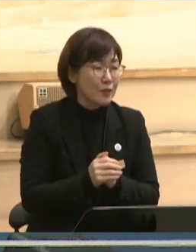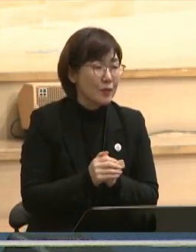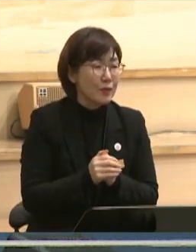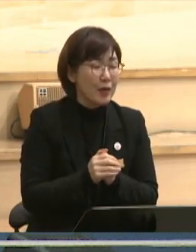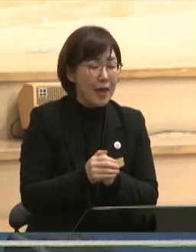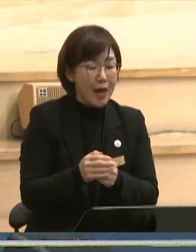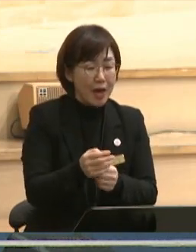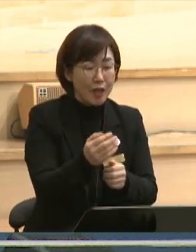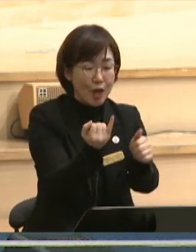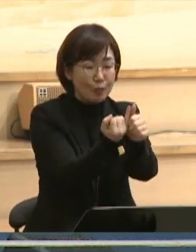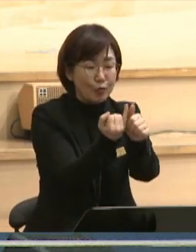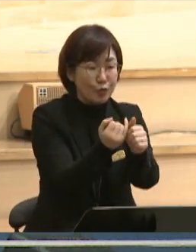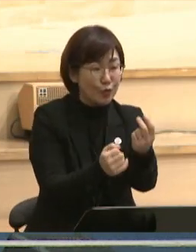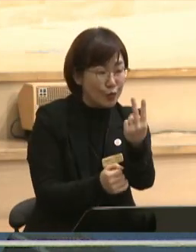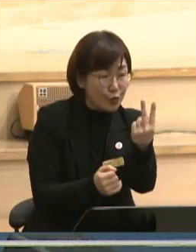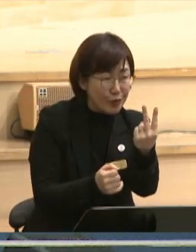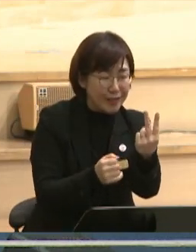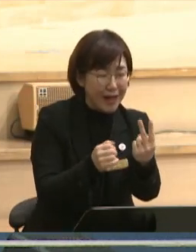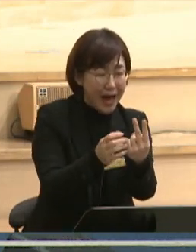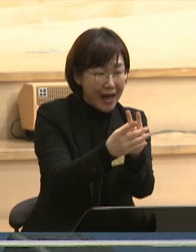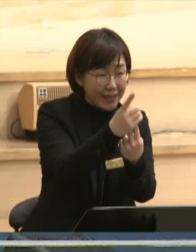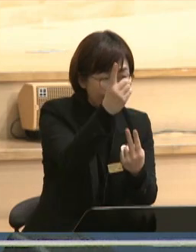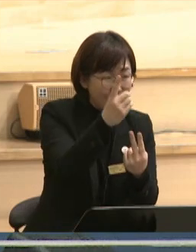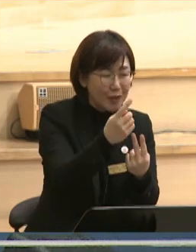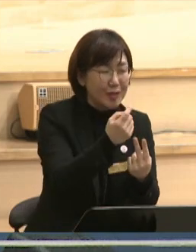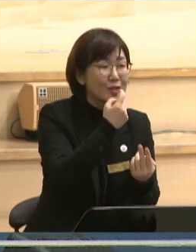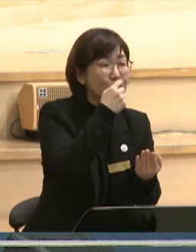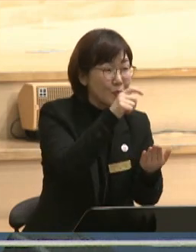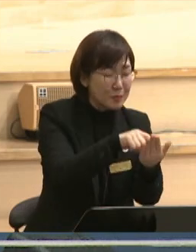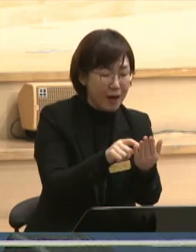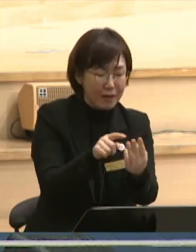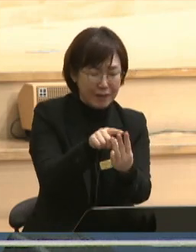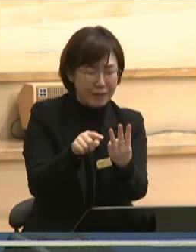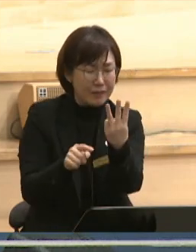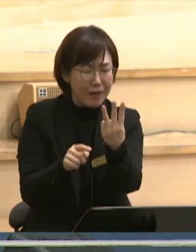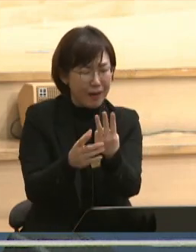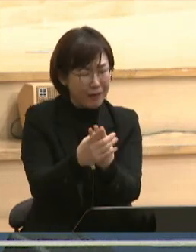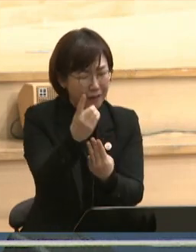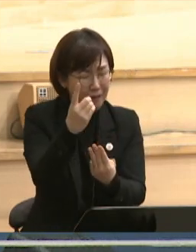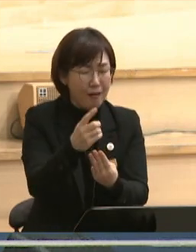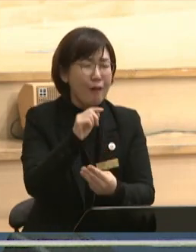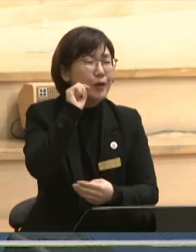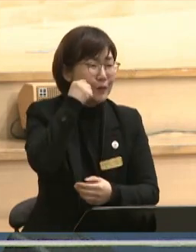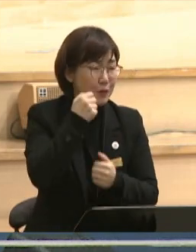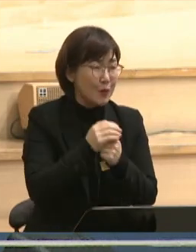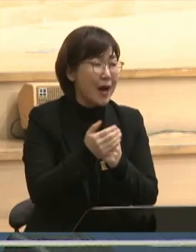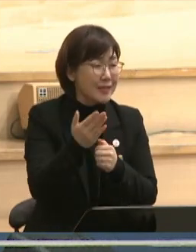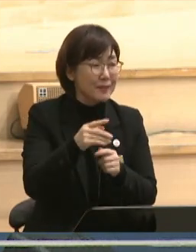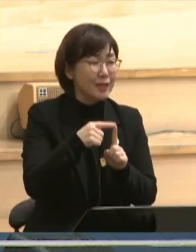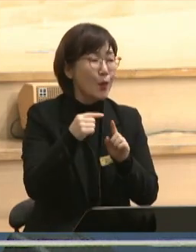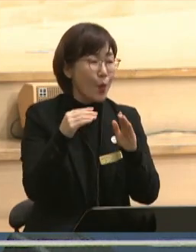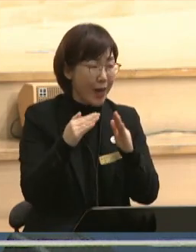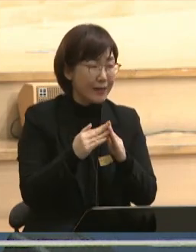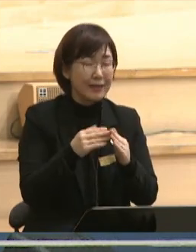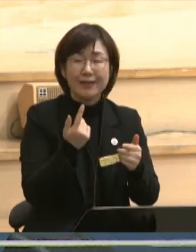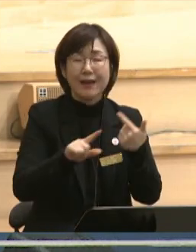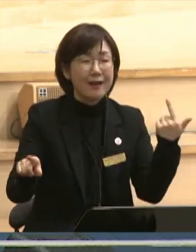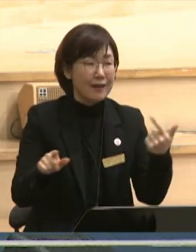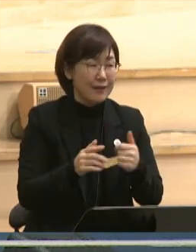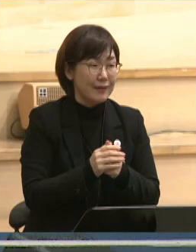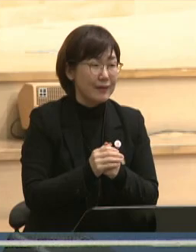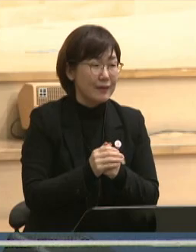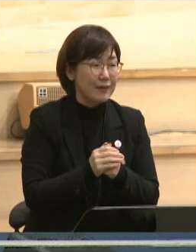둘이 하나되는 것 어려운데 셋이 하나 된 건 더 어렵겠죠 근데 여러분 교회는 삼위일체를 넘어섭니다